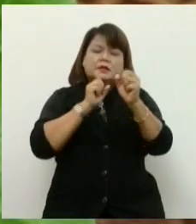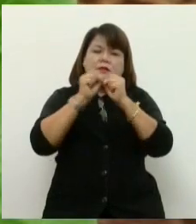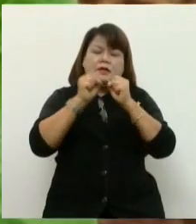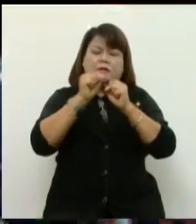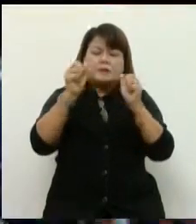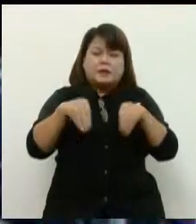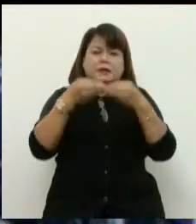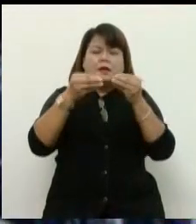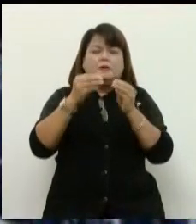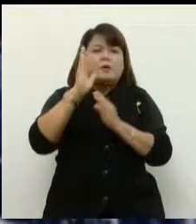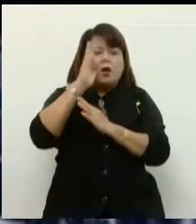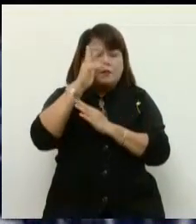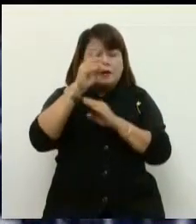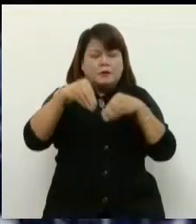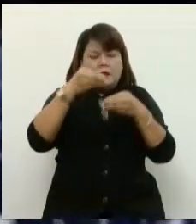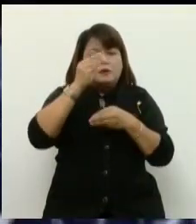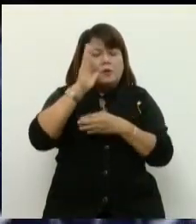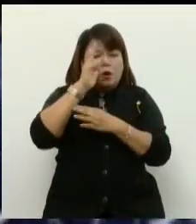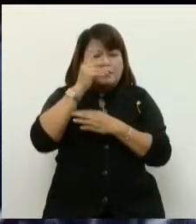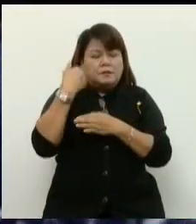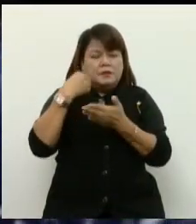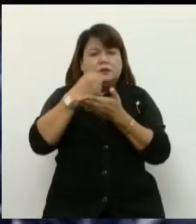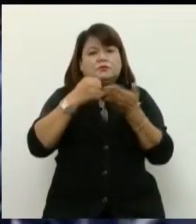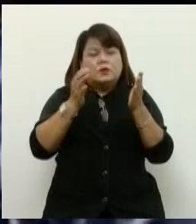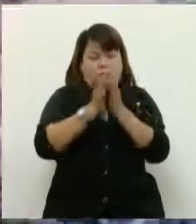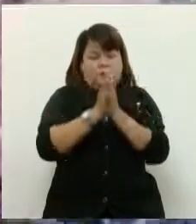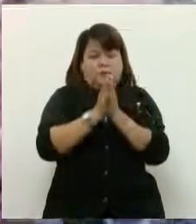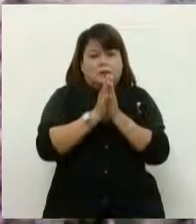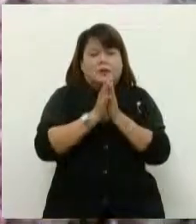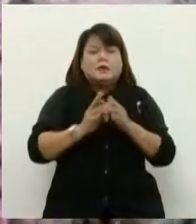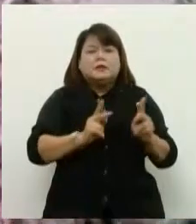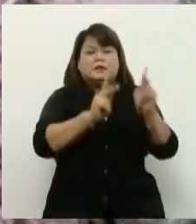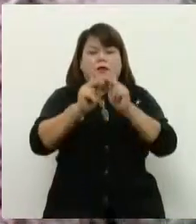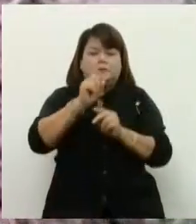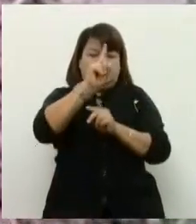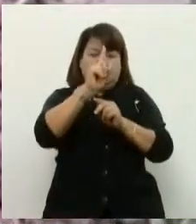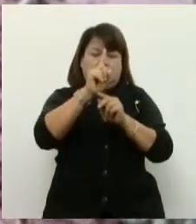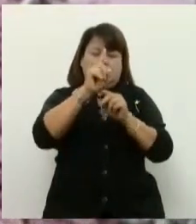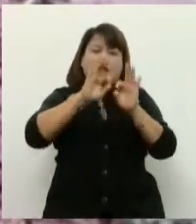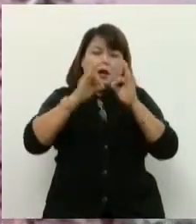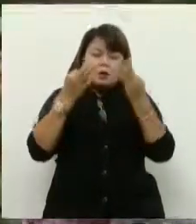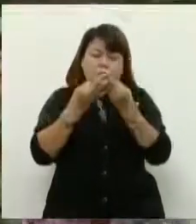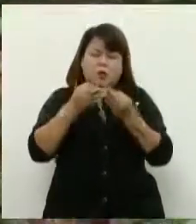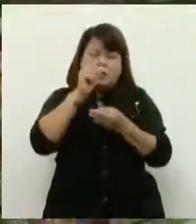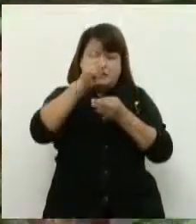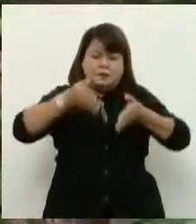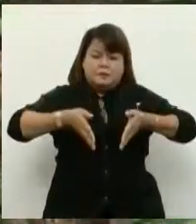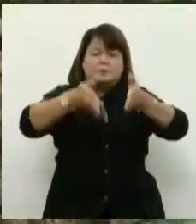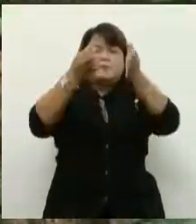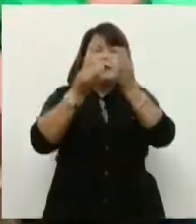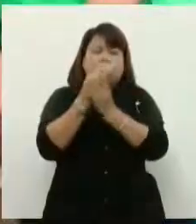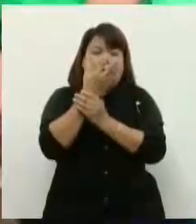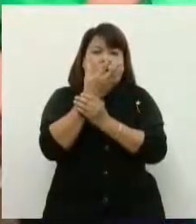ผู้ปกครองนะครับเพื่อให้นักเรียนและผู้ปกครองได้มีส่วนร่วมกันก็คือกิจกรรม1ครัวเรือน1แปลงผักนะครับแล้วก็ยังมีกิจ